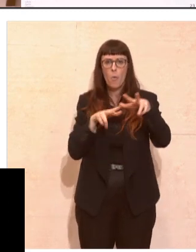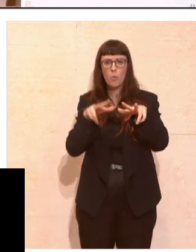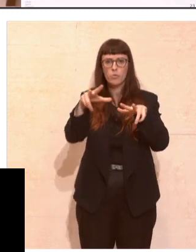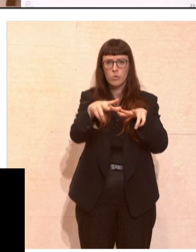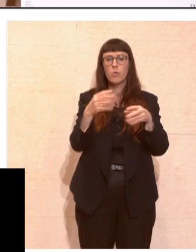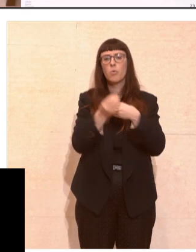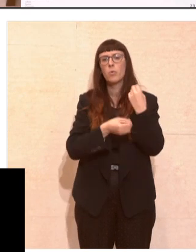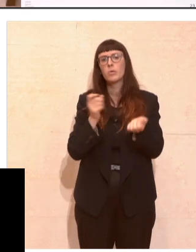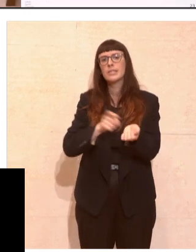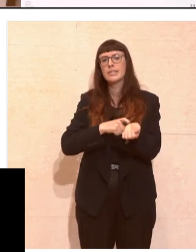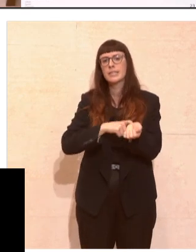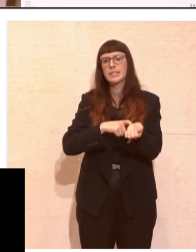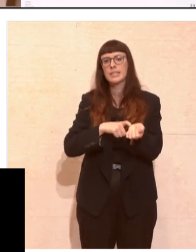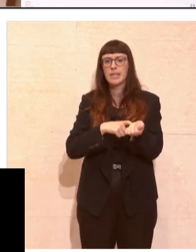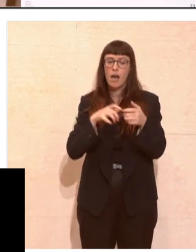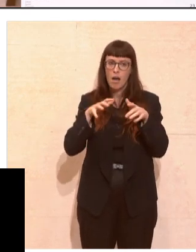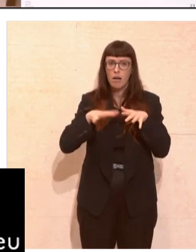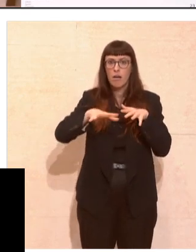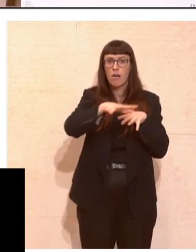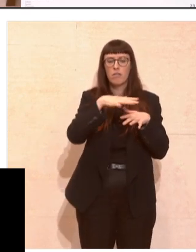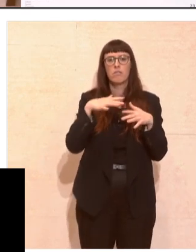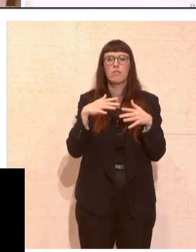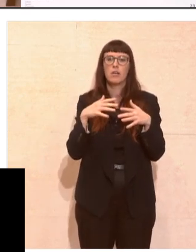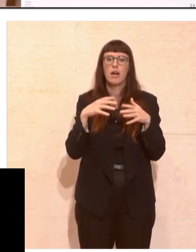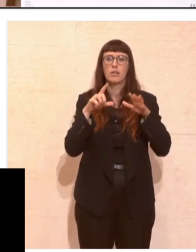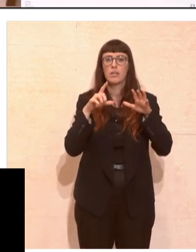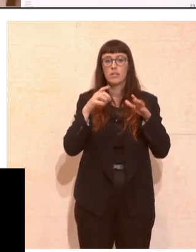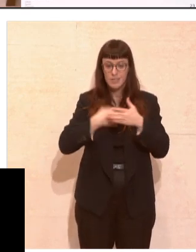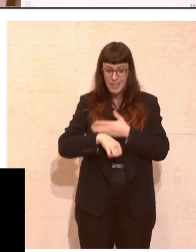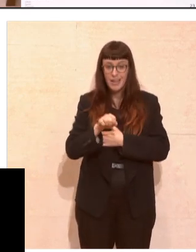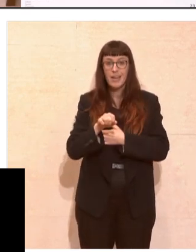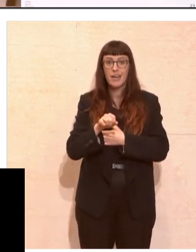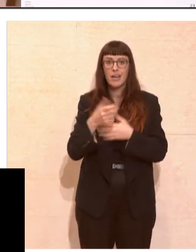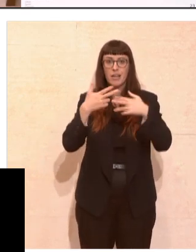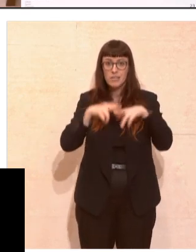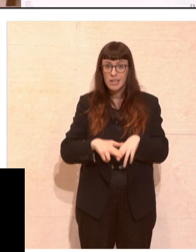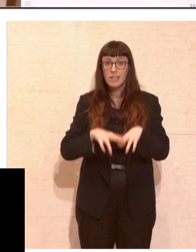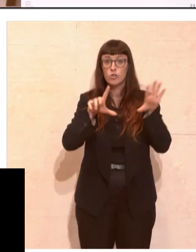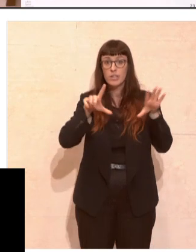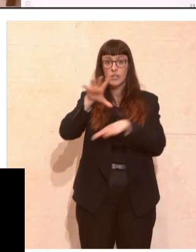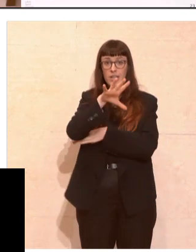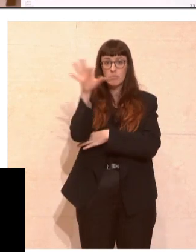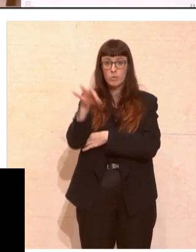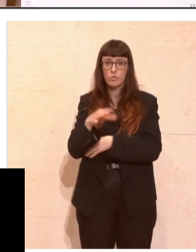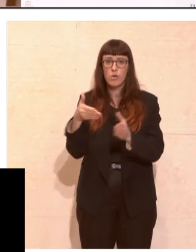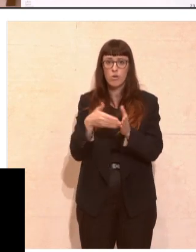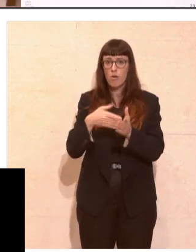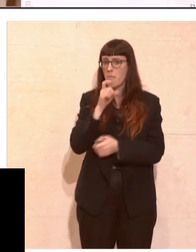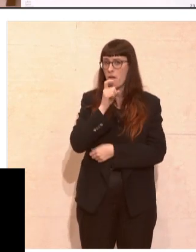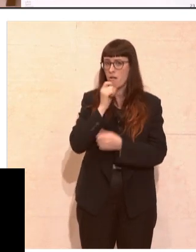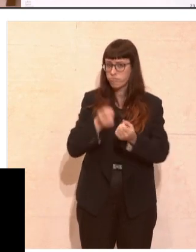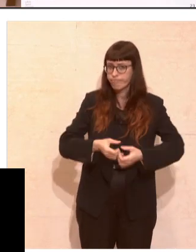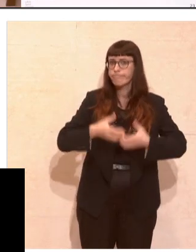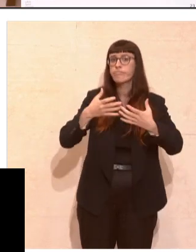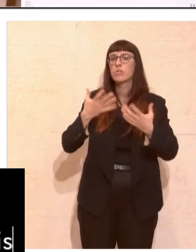importante. 75% du cerveau continue à se développer après la naissance. Et le sommeil fait sûrement partie de tout ce nettoyage-là,